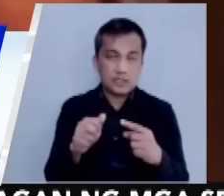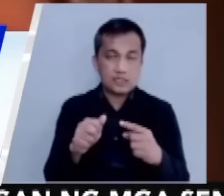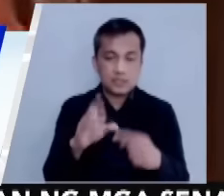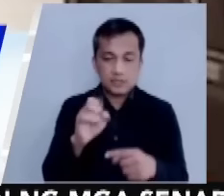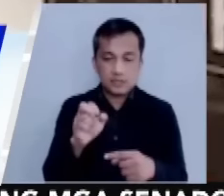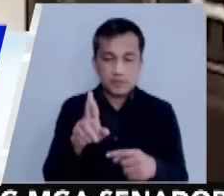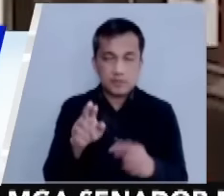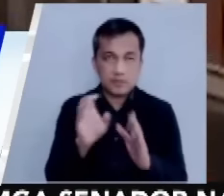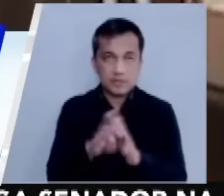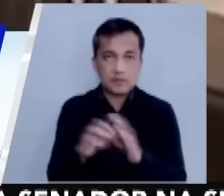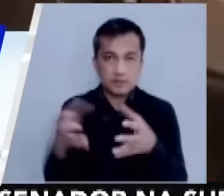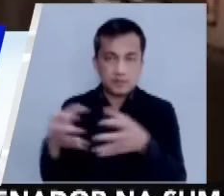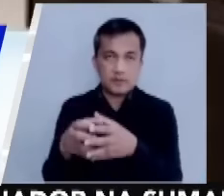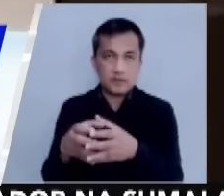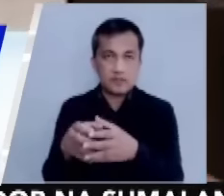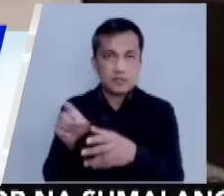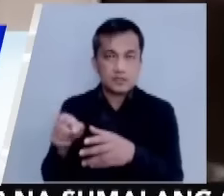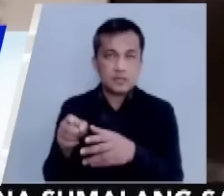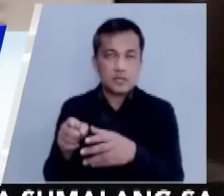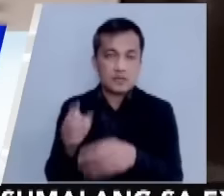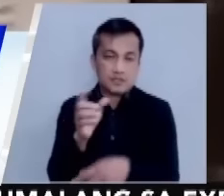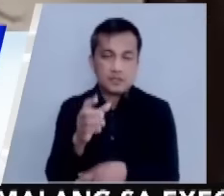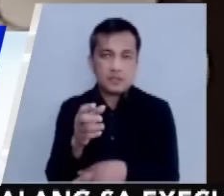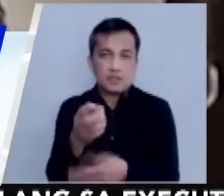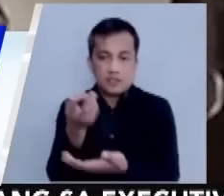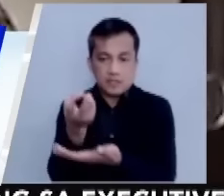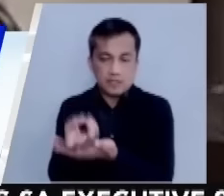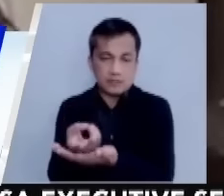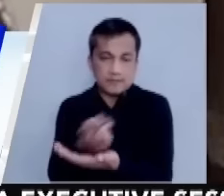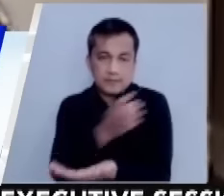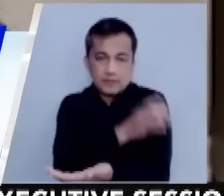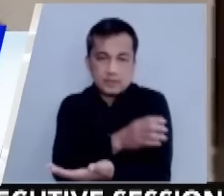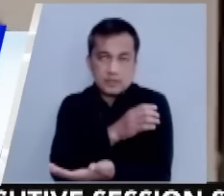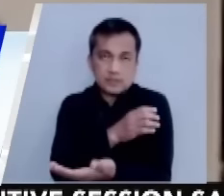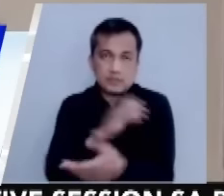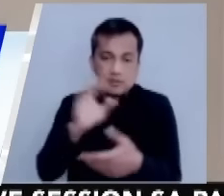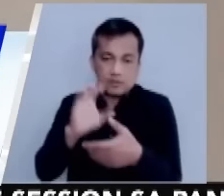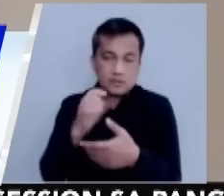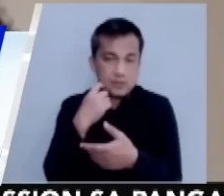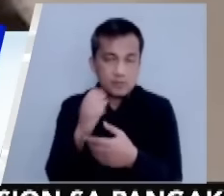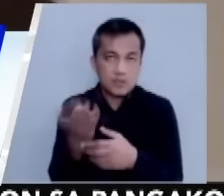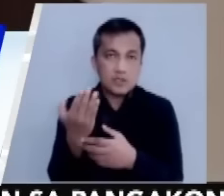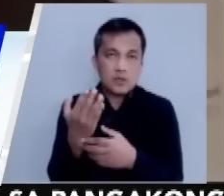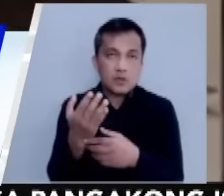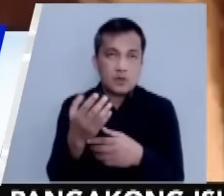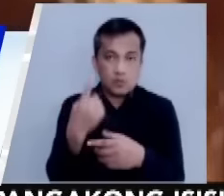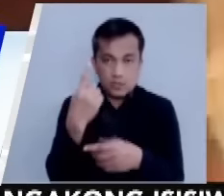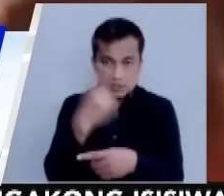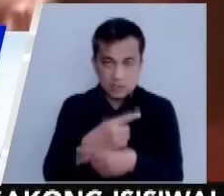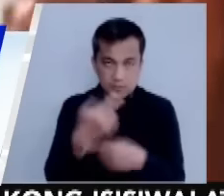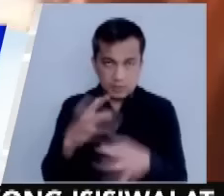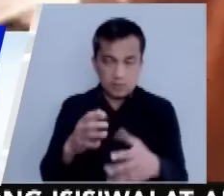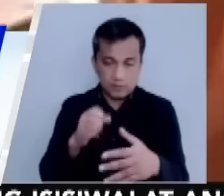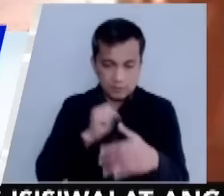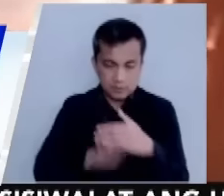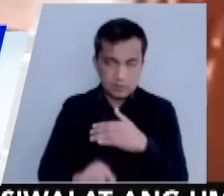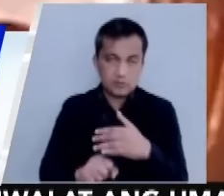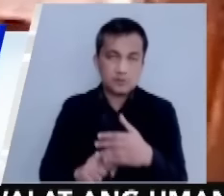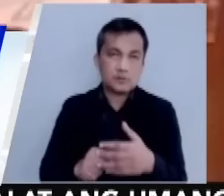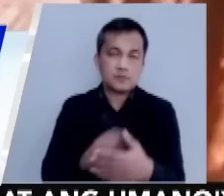isang lying-in clinic sa Caloocan City kaninang umaga, isang araw matapos niyang iluwal ang una niyang anak.